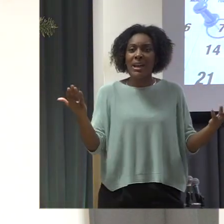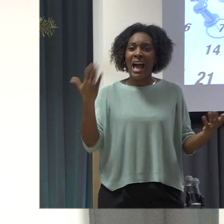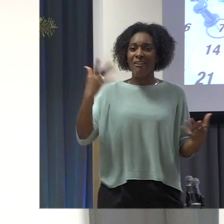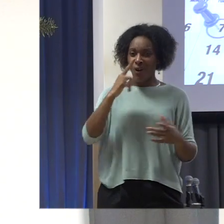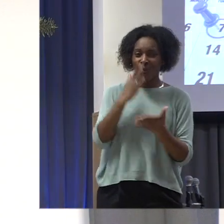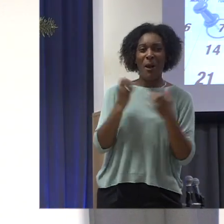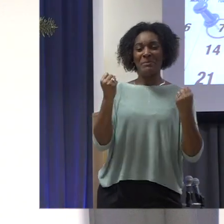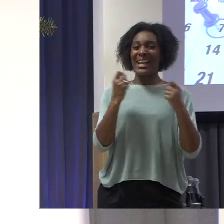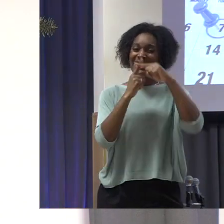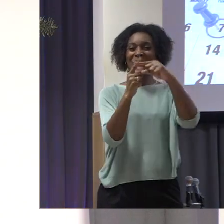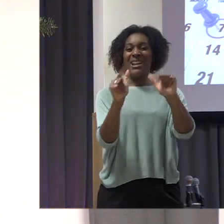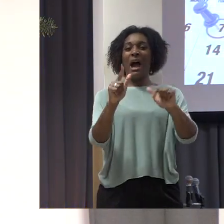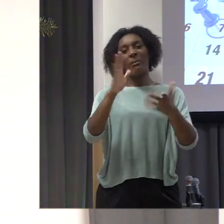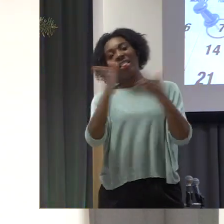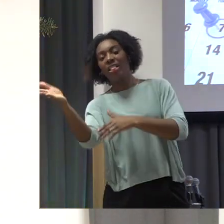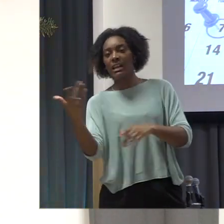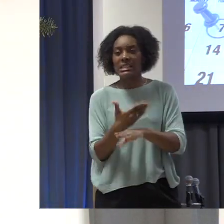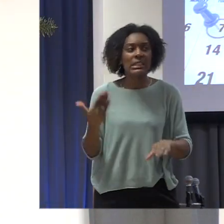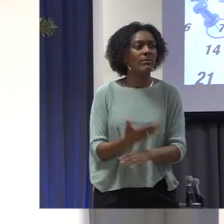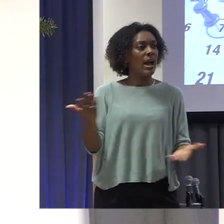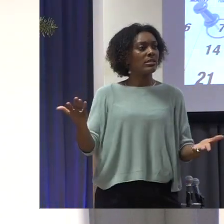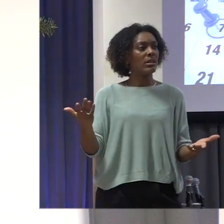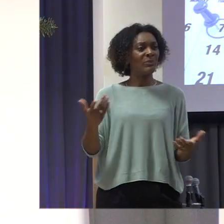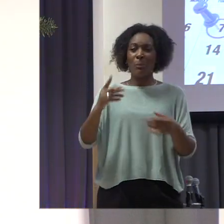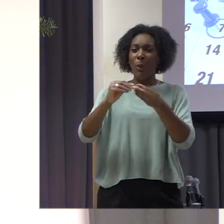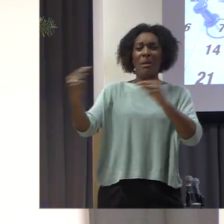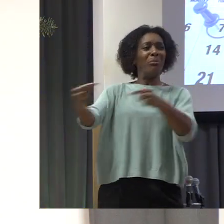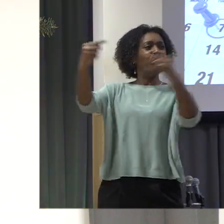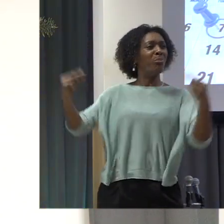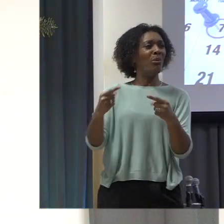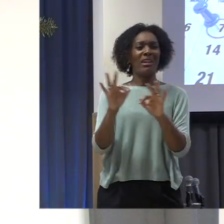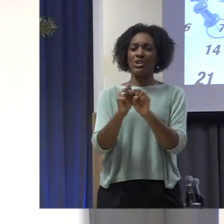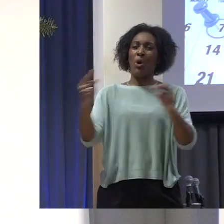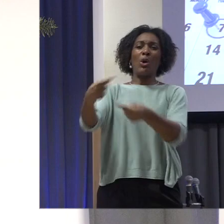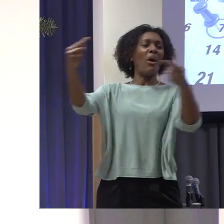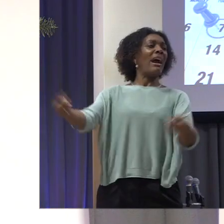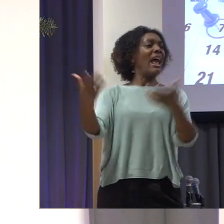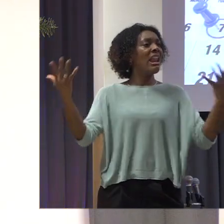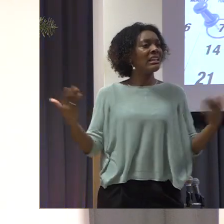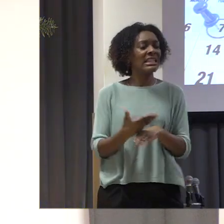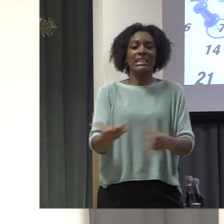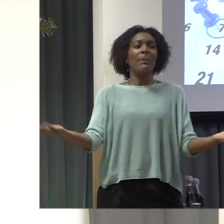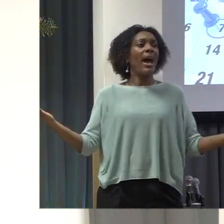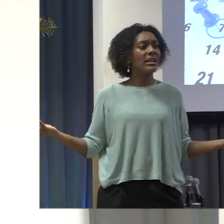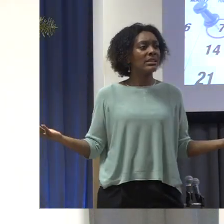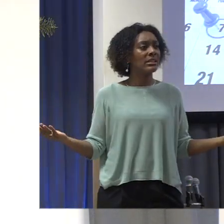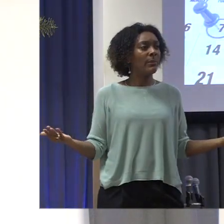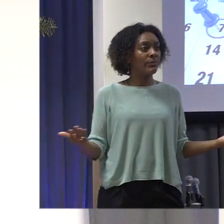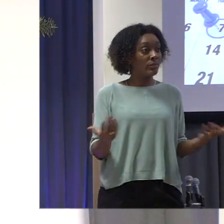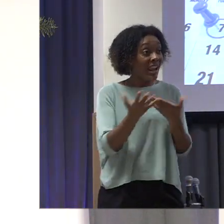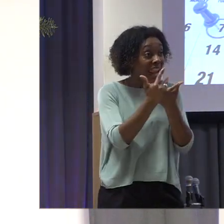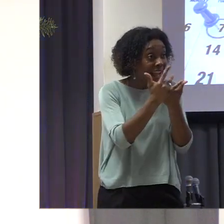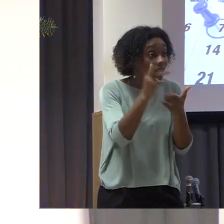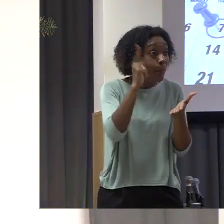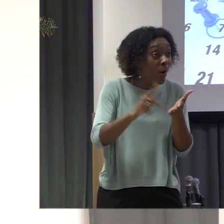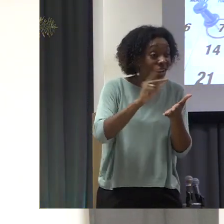vraiment la cible. Ils ont même des procès les uns avec les autres. Lorsque vous regardez toutes ces lettres que nous